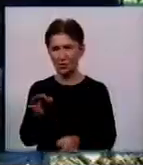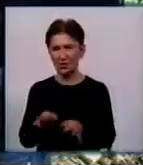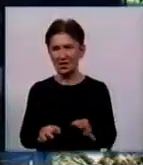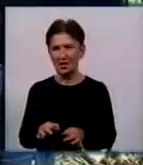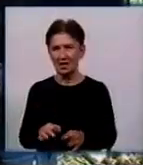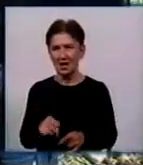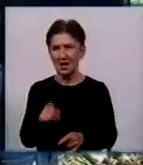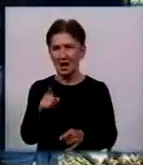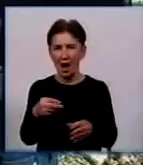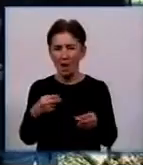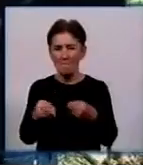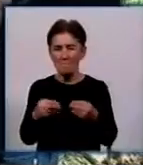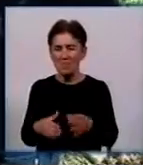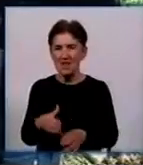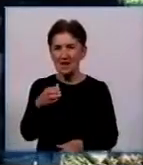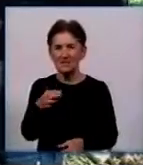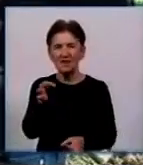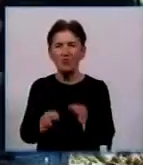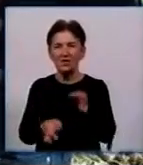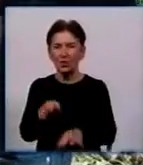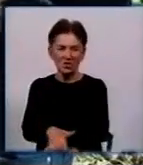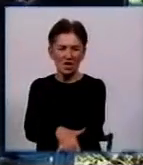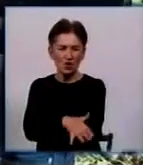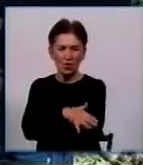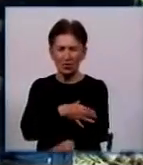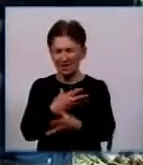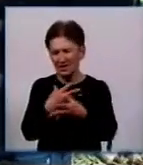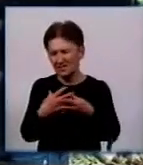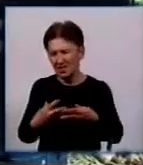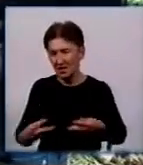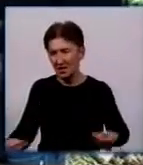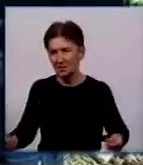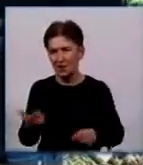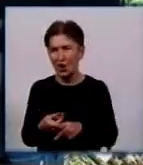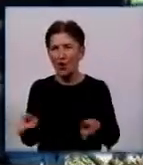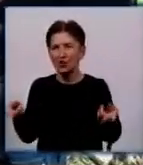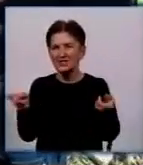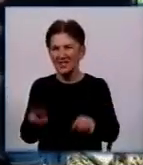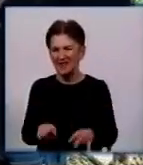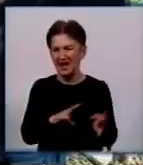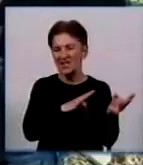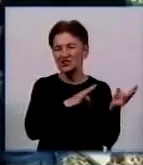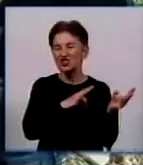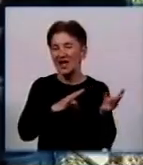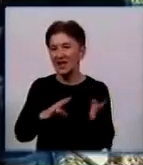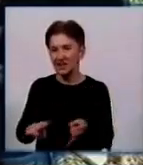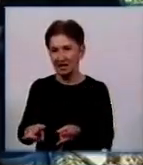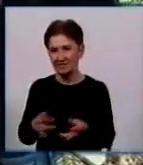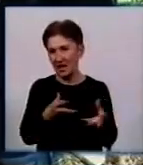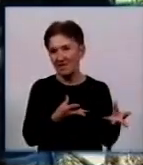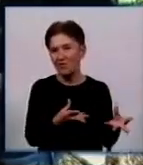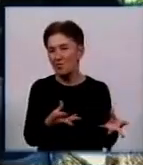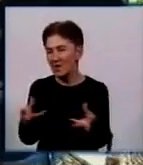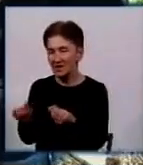довго розлагається у природі і залишає після себе канцерогени та інші шкідливий вплив